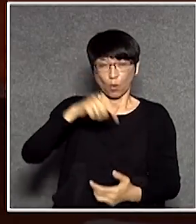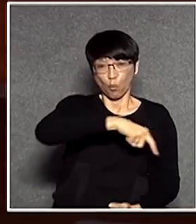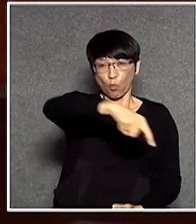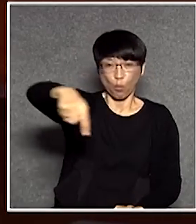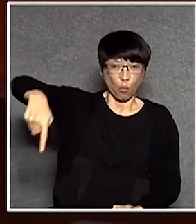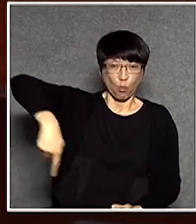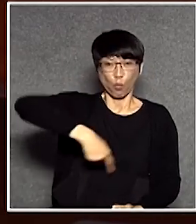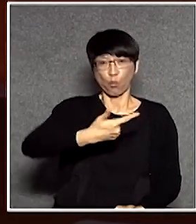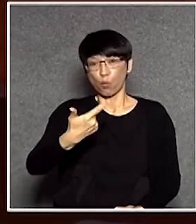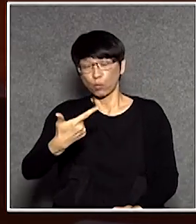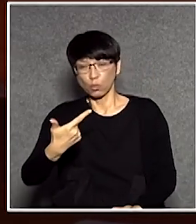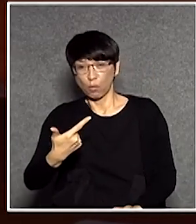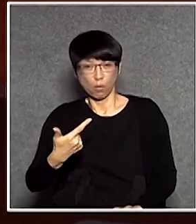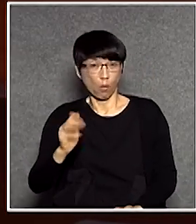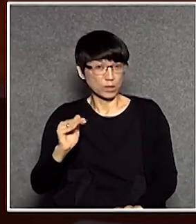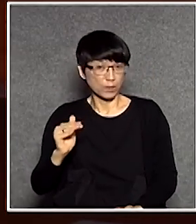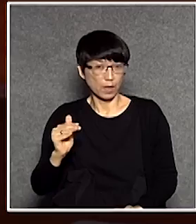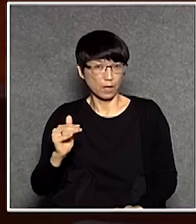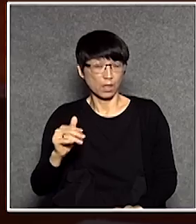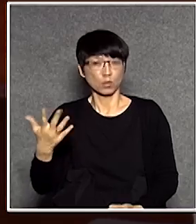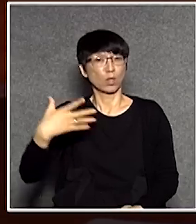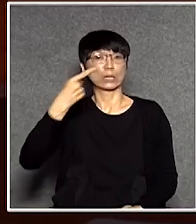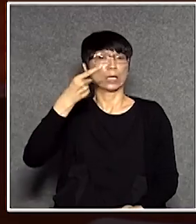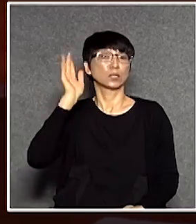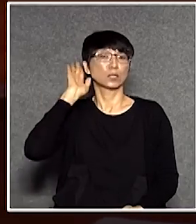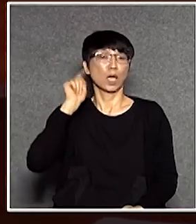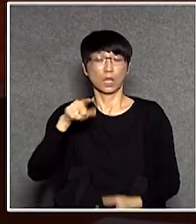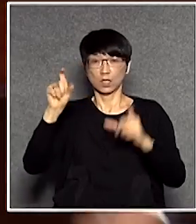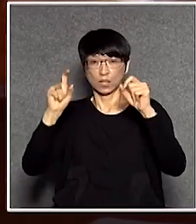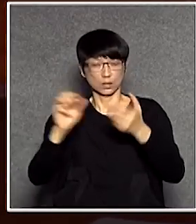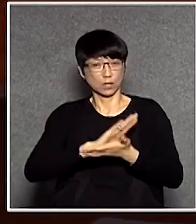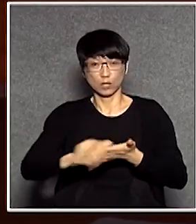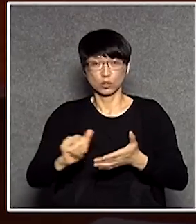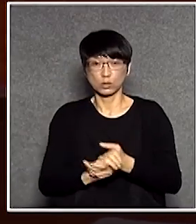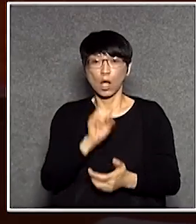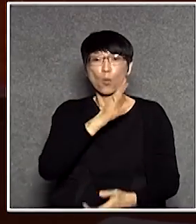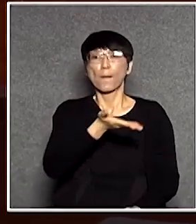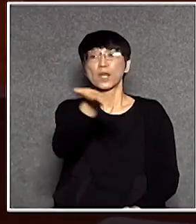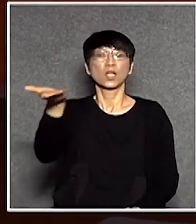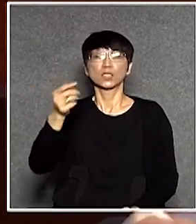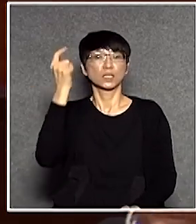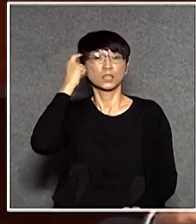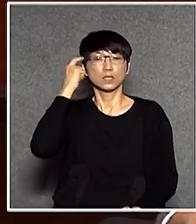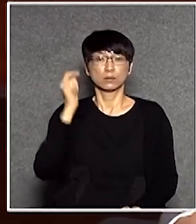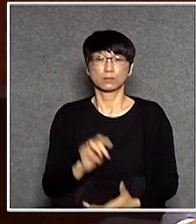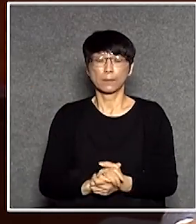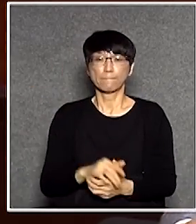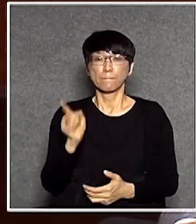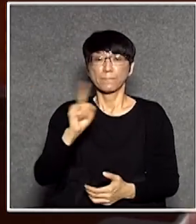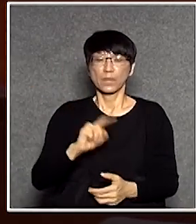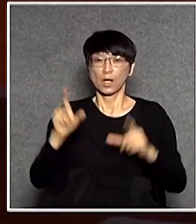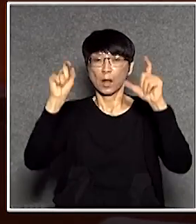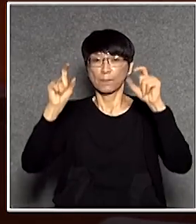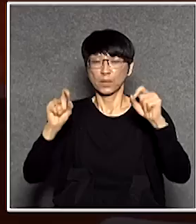次聽嘅，真係講就講，你最好解釋清楚啲啊，話俾大家聽啊！咩叫做含義